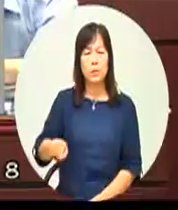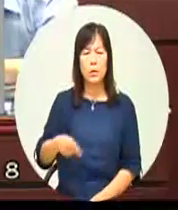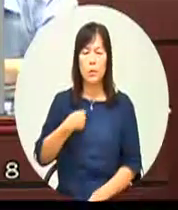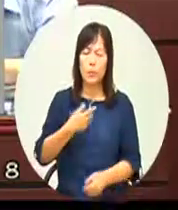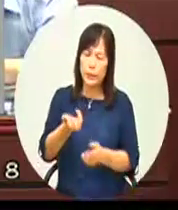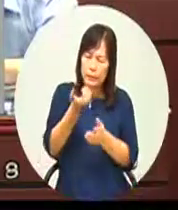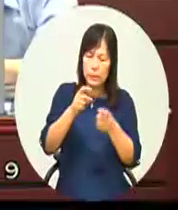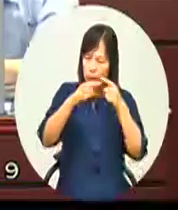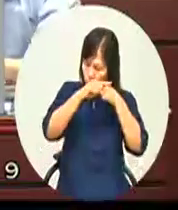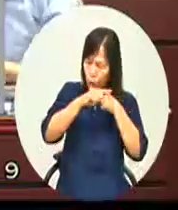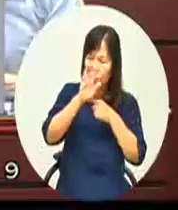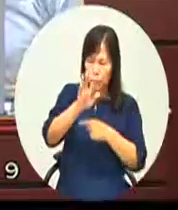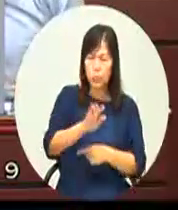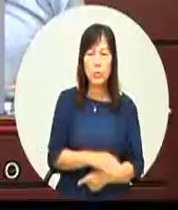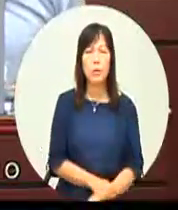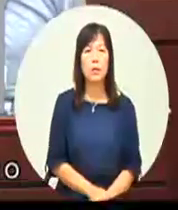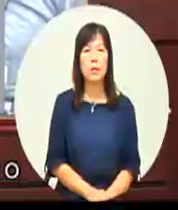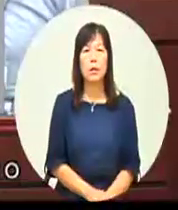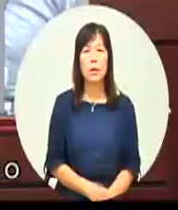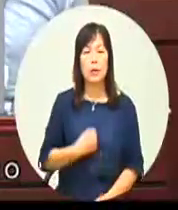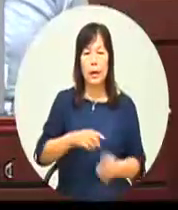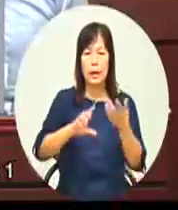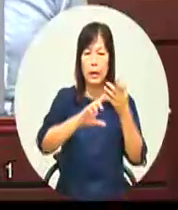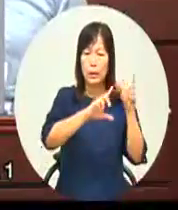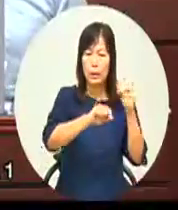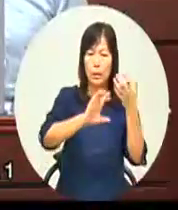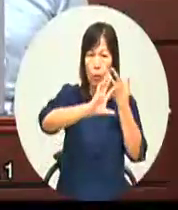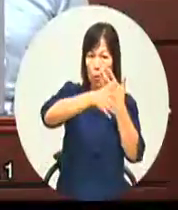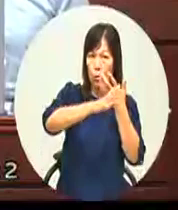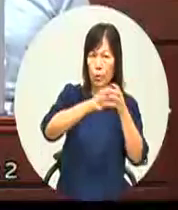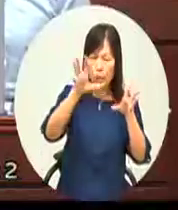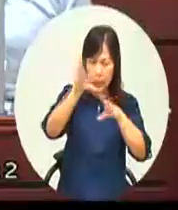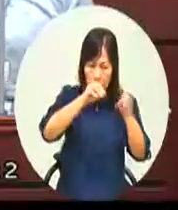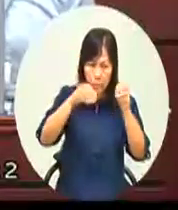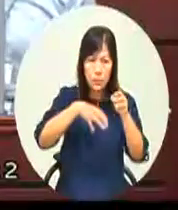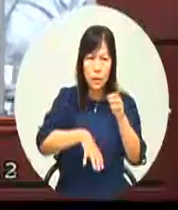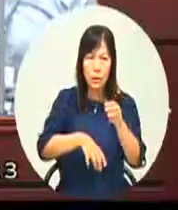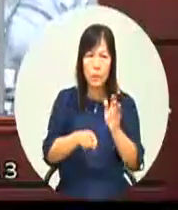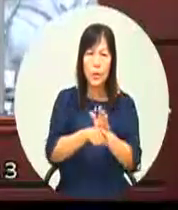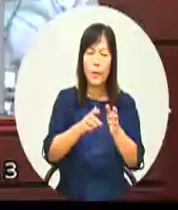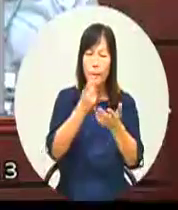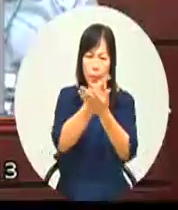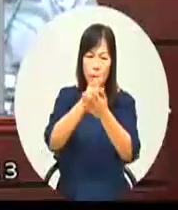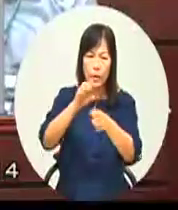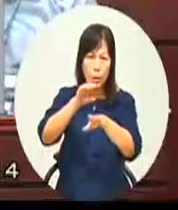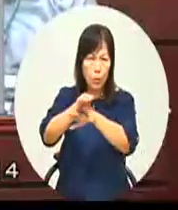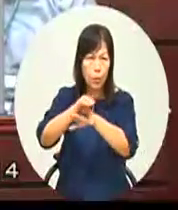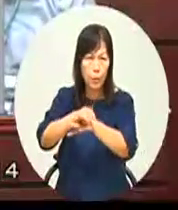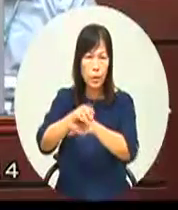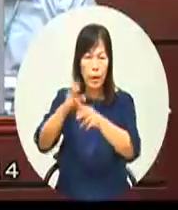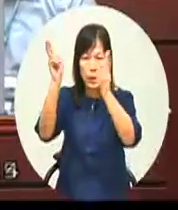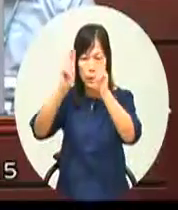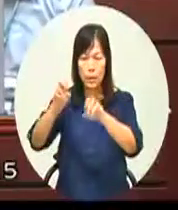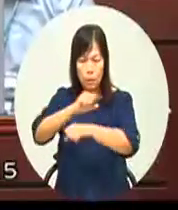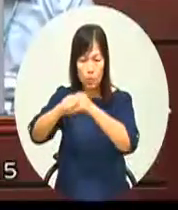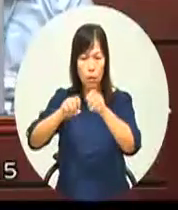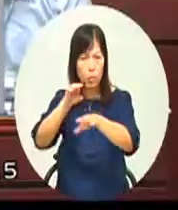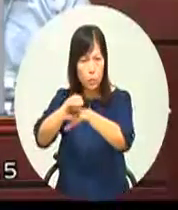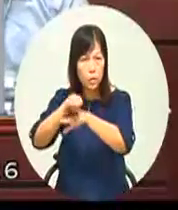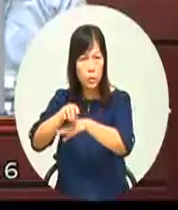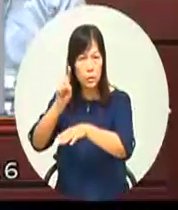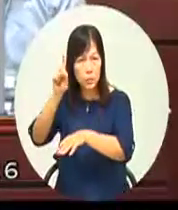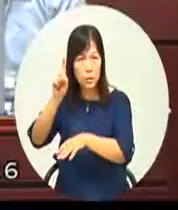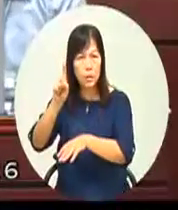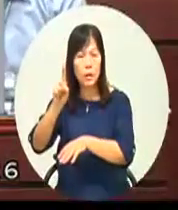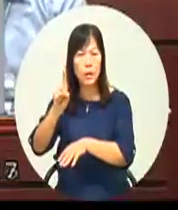研究，那根据国外的资料里面呢，大概这个每一部的这个电动汽车的